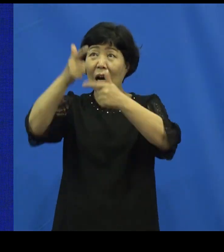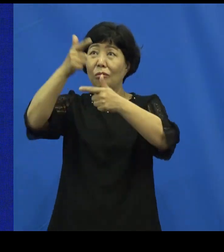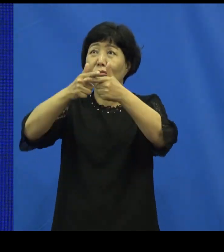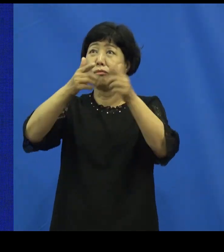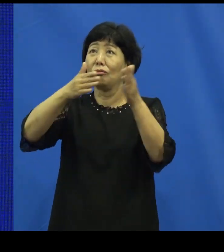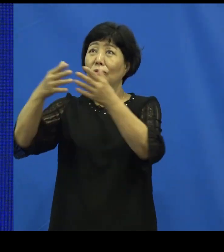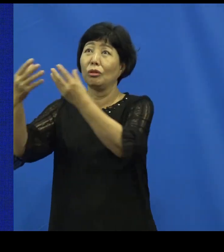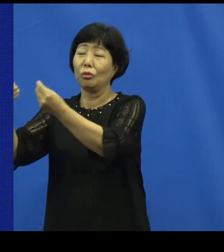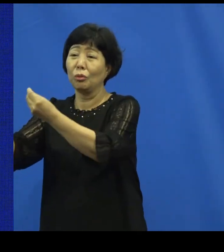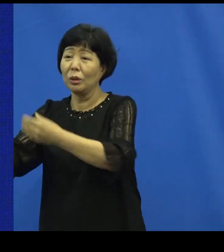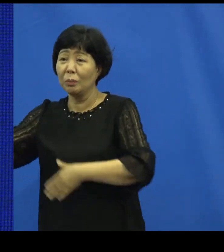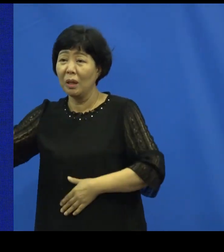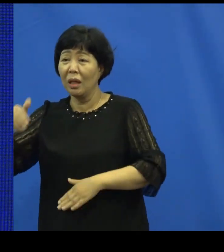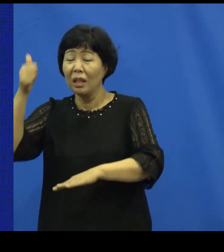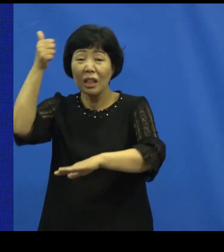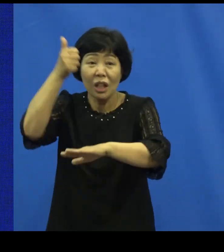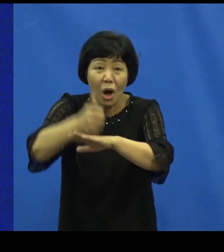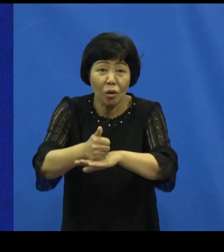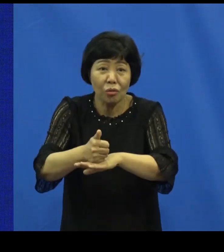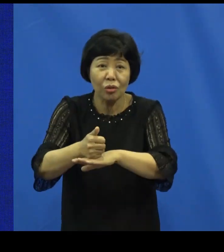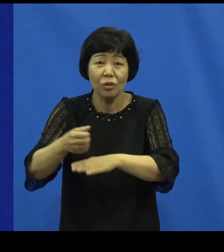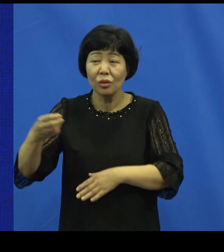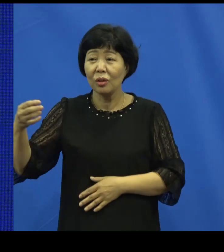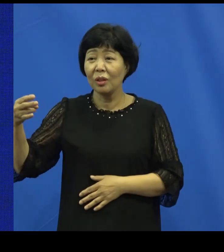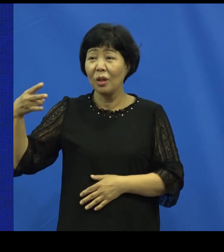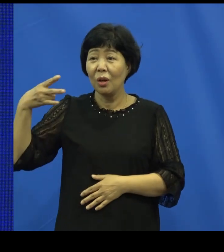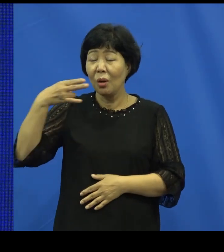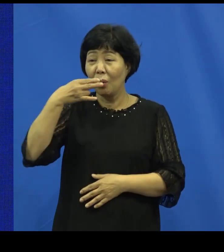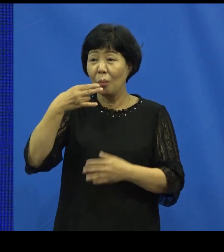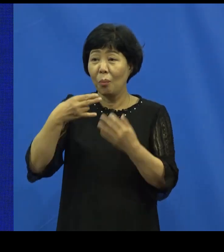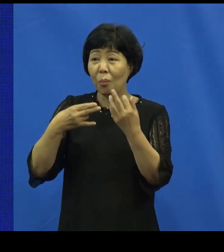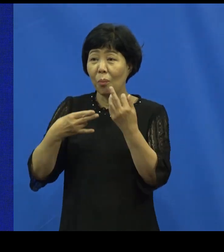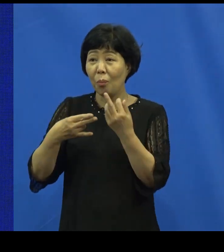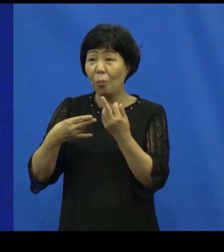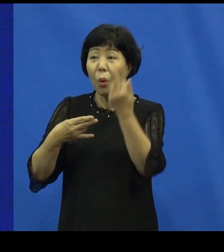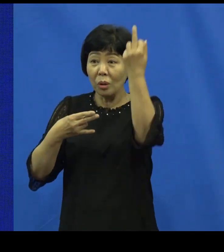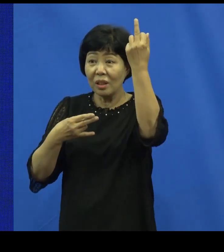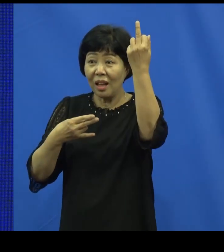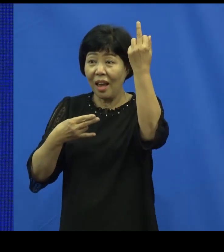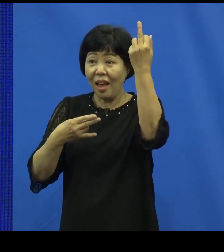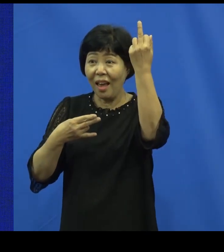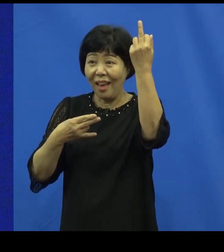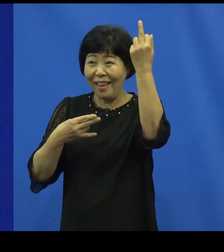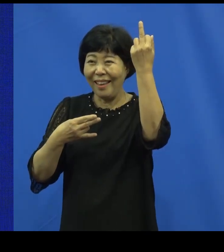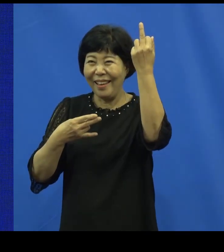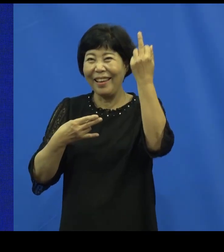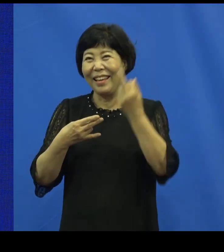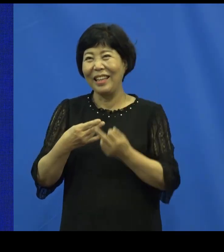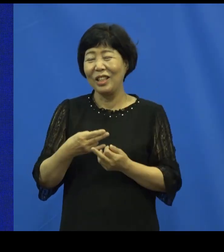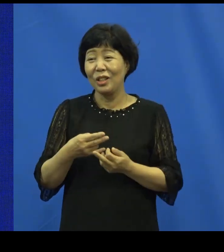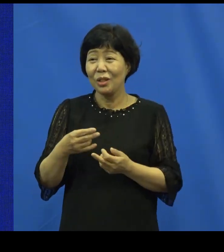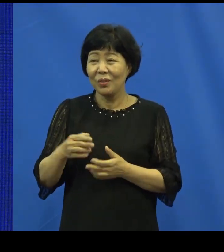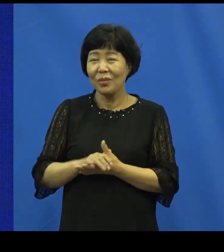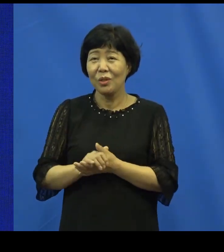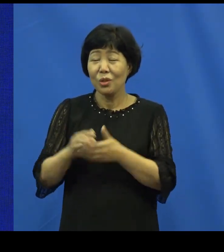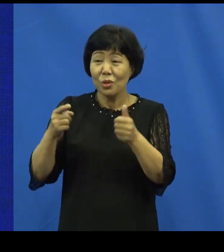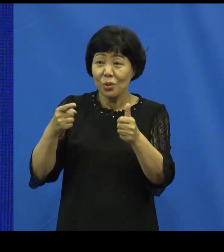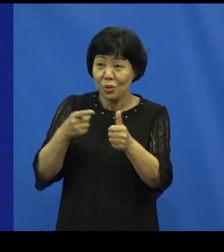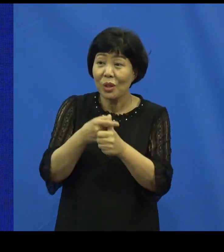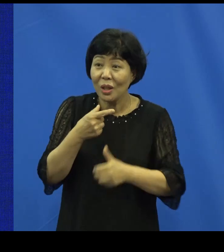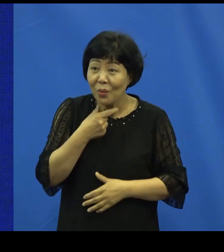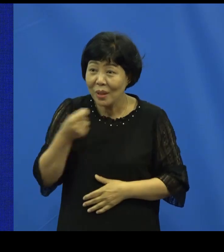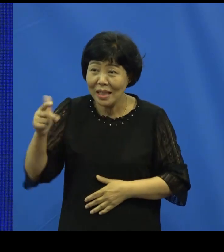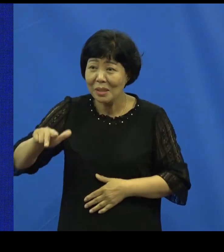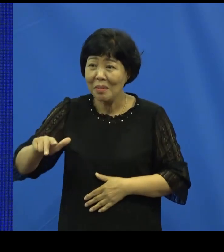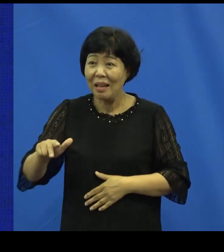되잖아요. 여러분, 악인과 싸우지 마세요. 악인은 스스로 망해요. 이 세상은